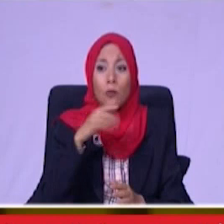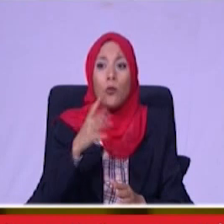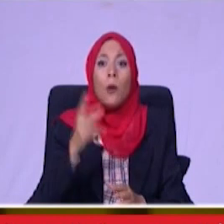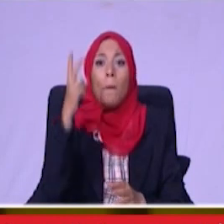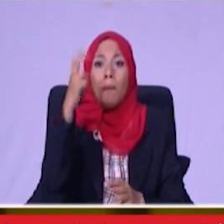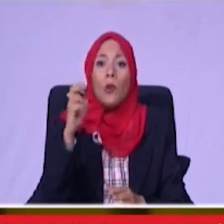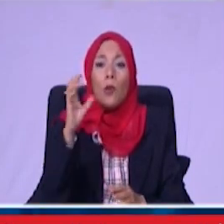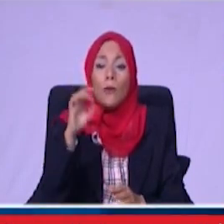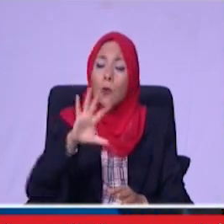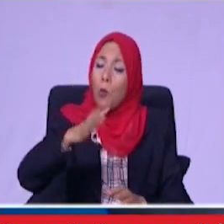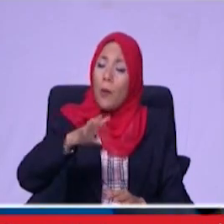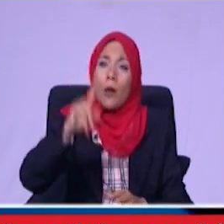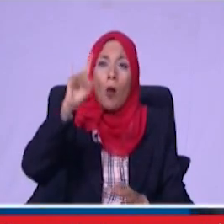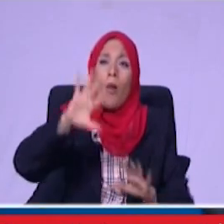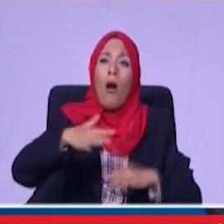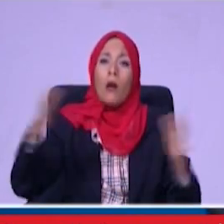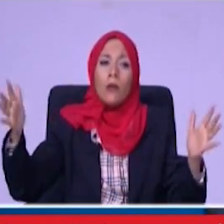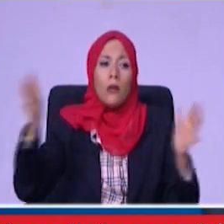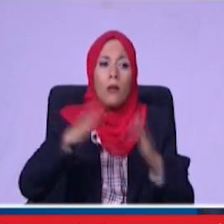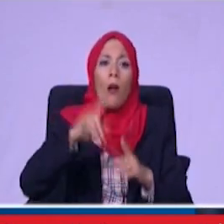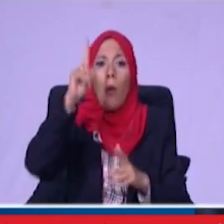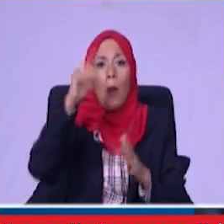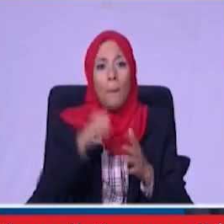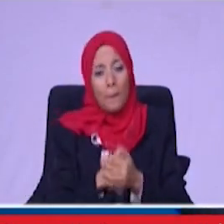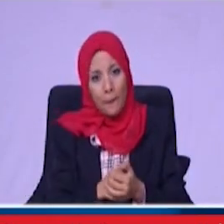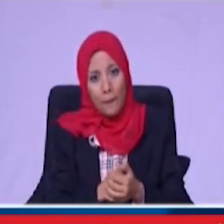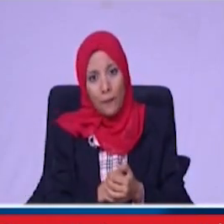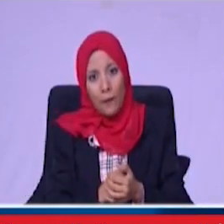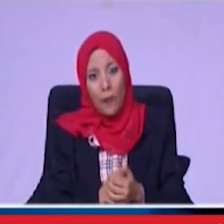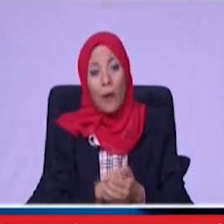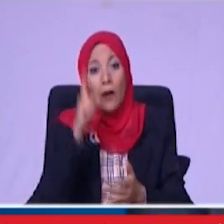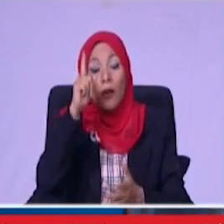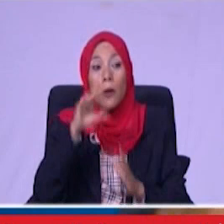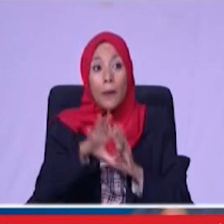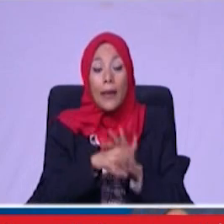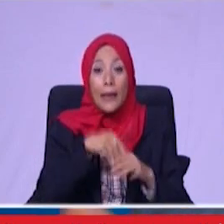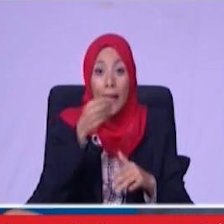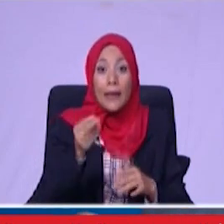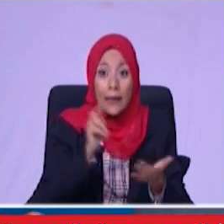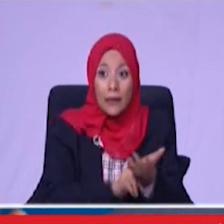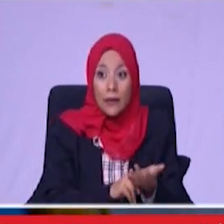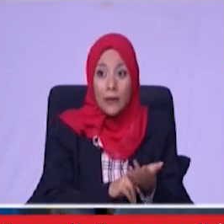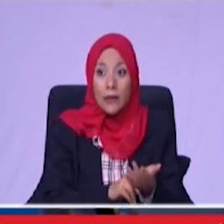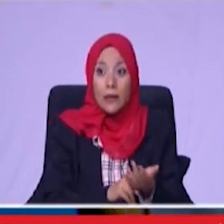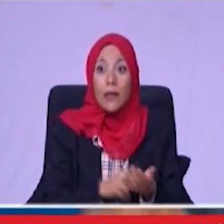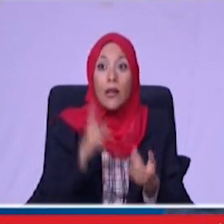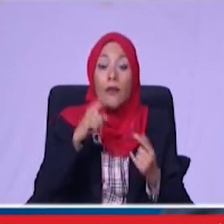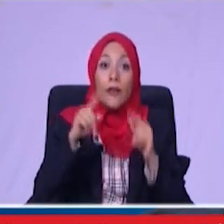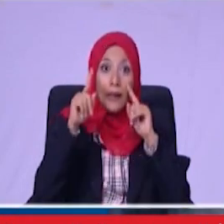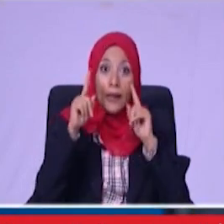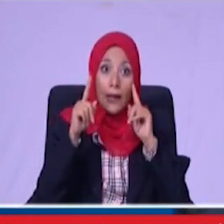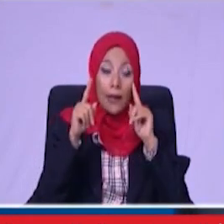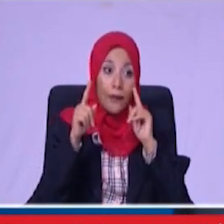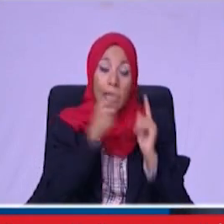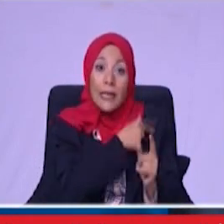فوق واكثر واكثر ده ده يا فندم اللي الهمنا الله به في اسماء استاثر الله بها نعم